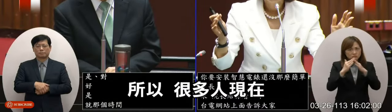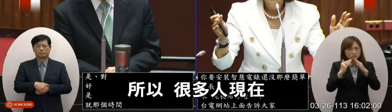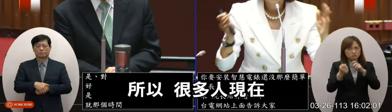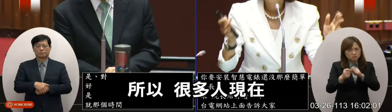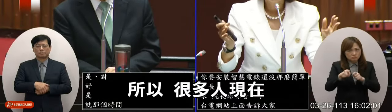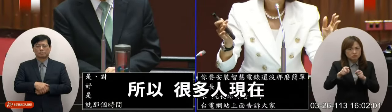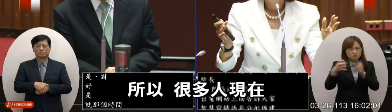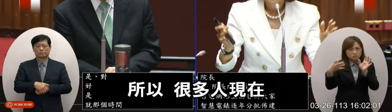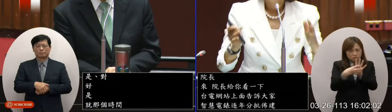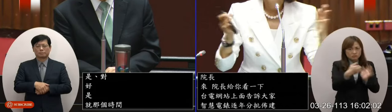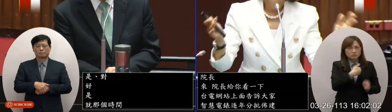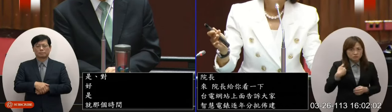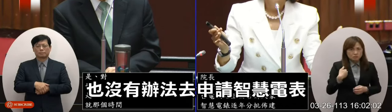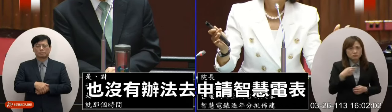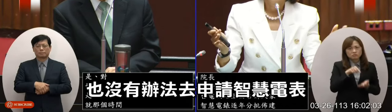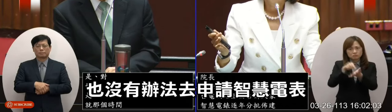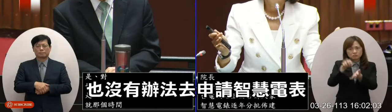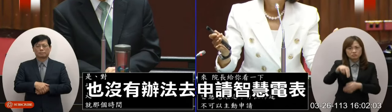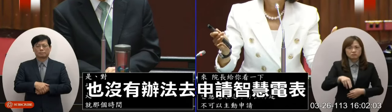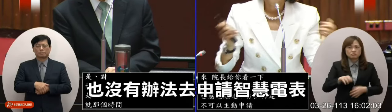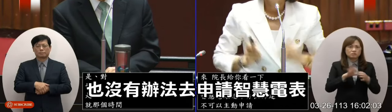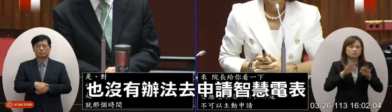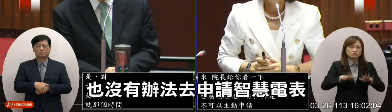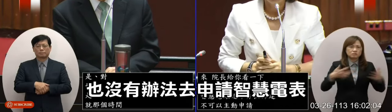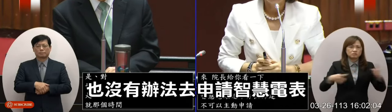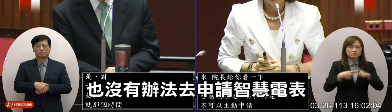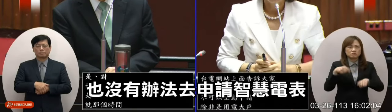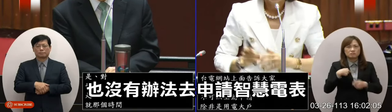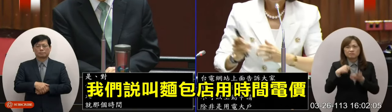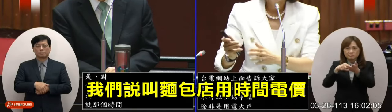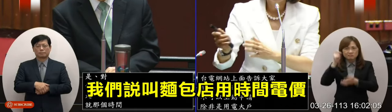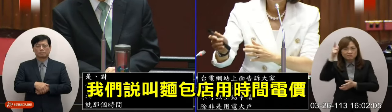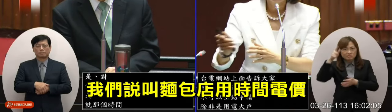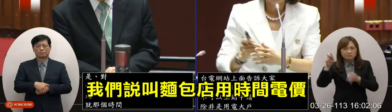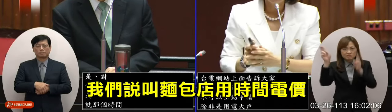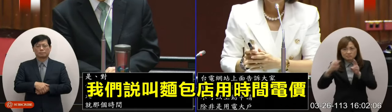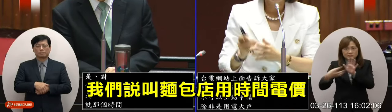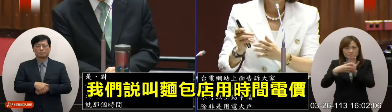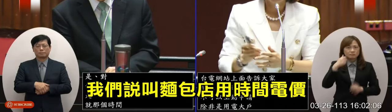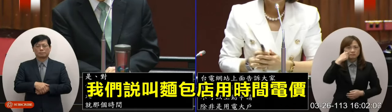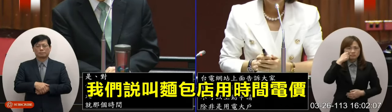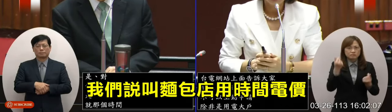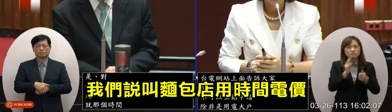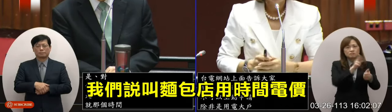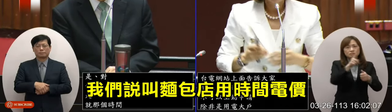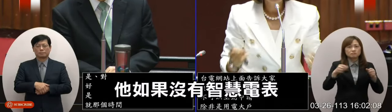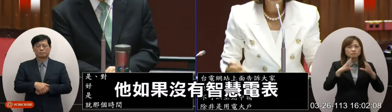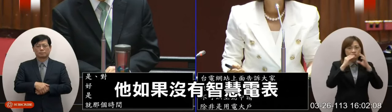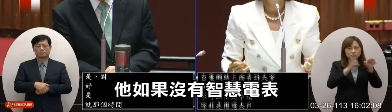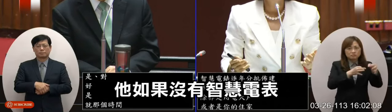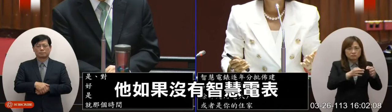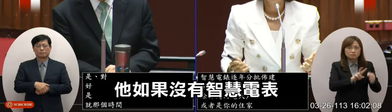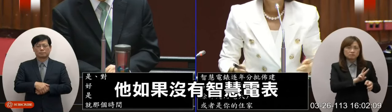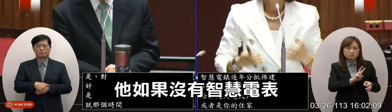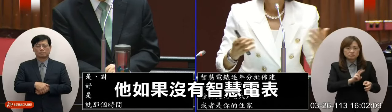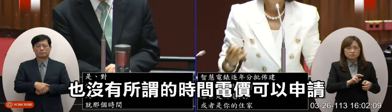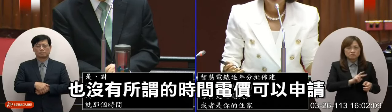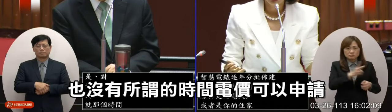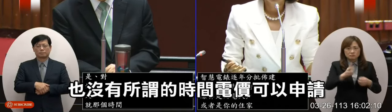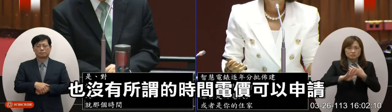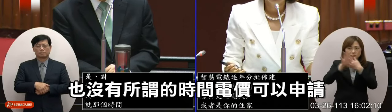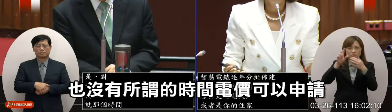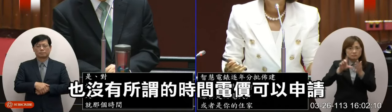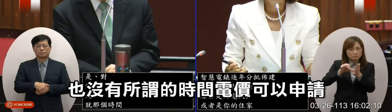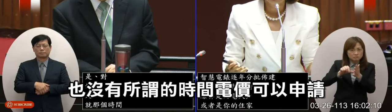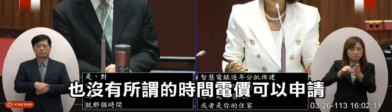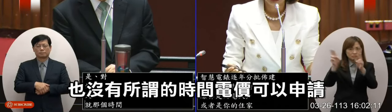人现在也没有办法去申请智慧电表。我们说叫面包店用时间电价，他如果没有智慧电表，也没有